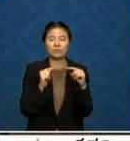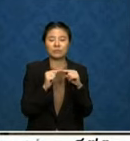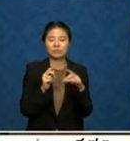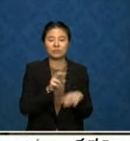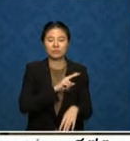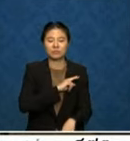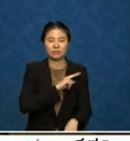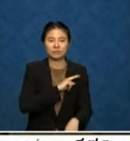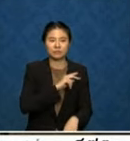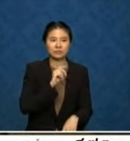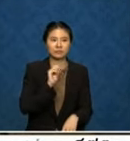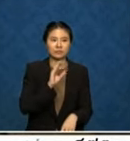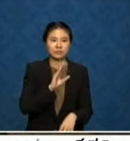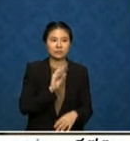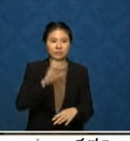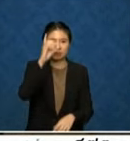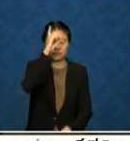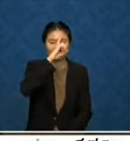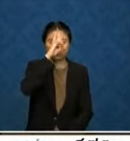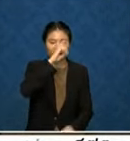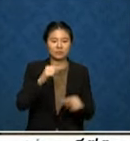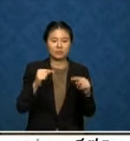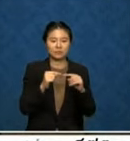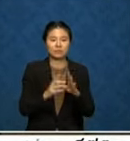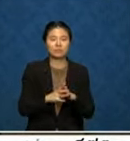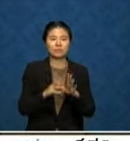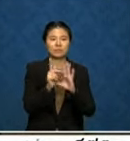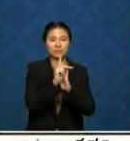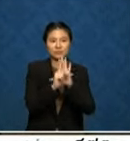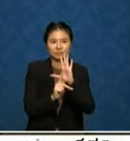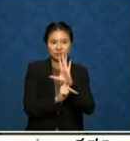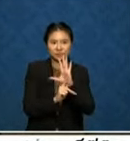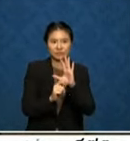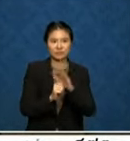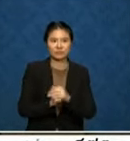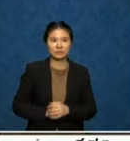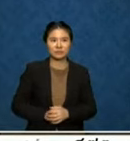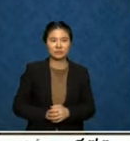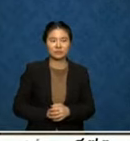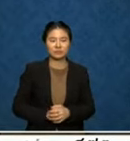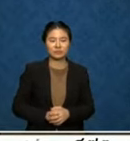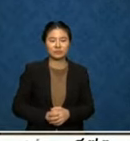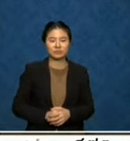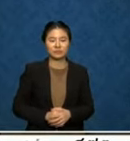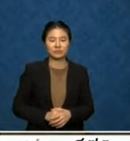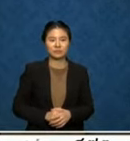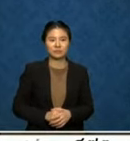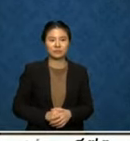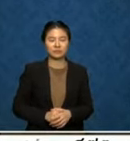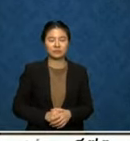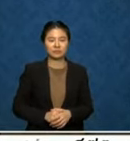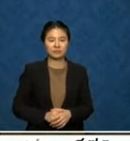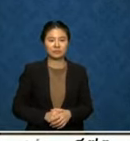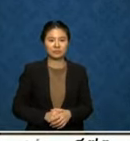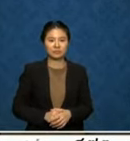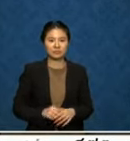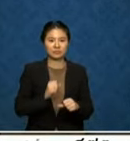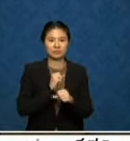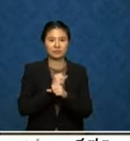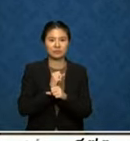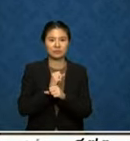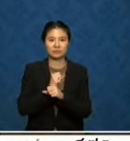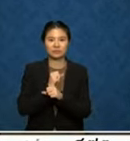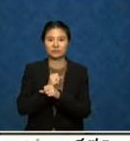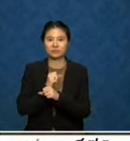ที่ต้องมีความรับผิดชอบต่อกฎหมายและสาธารณะเป็นกรณีไปแต่อีกด้านนึงค่ะในการสร้างความ